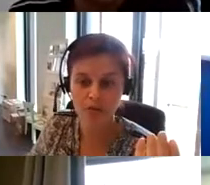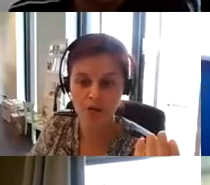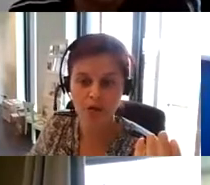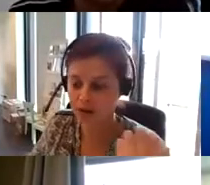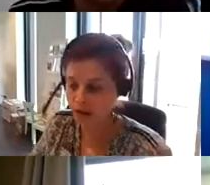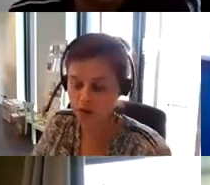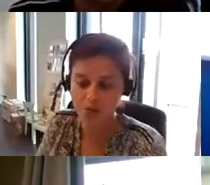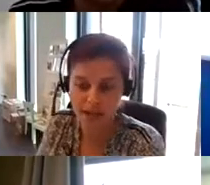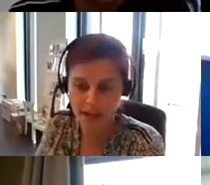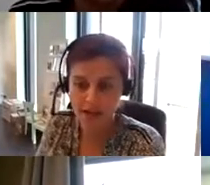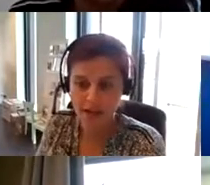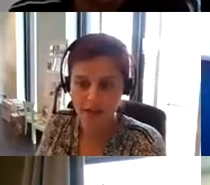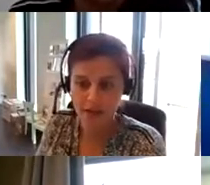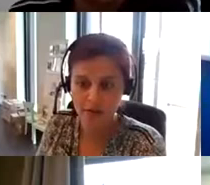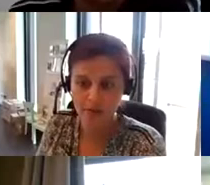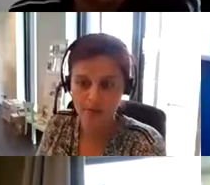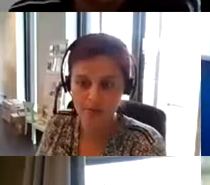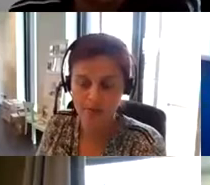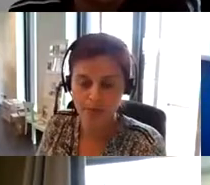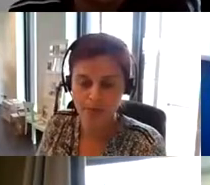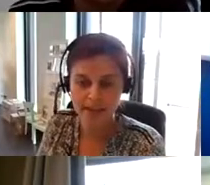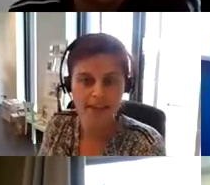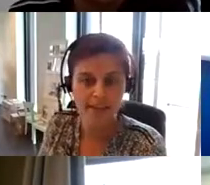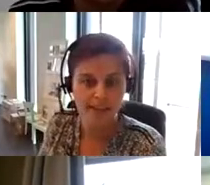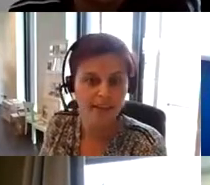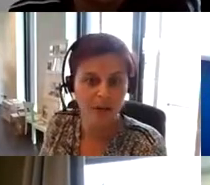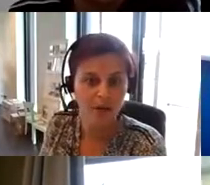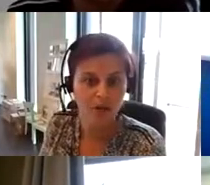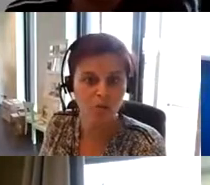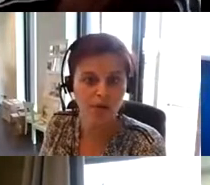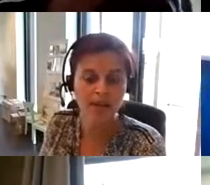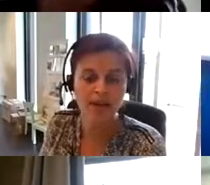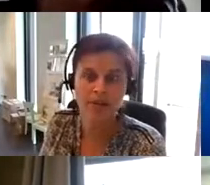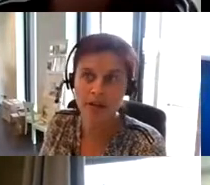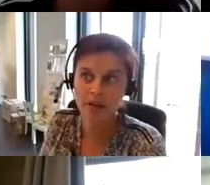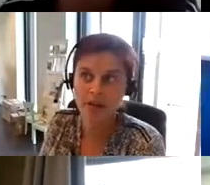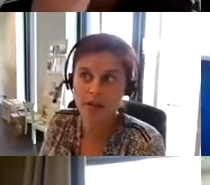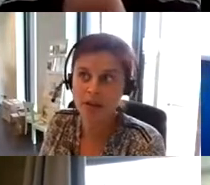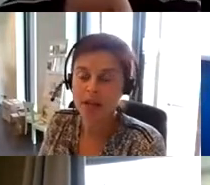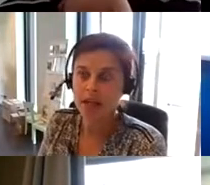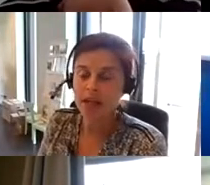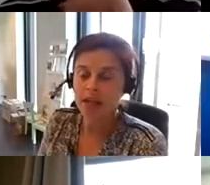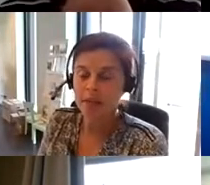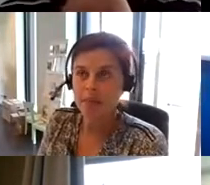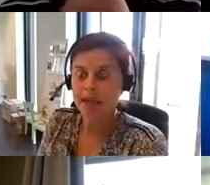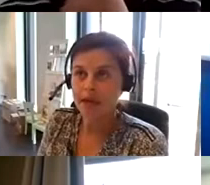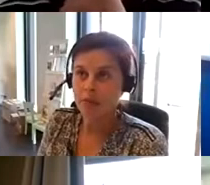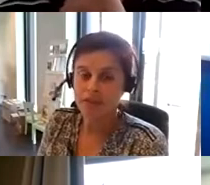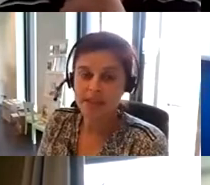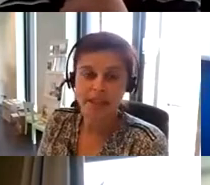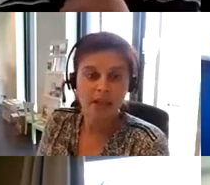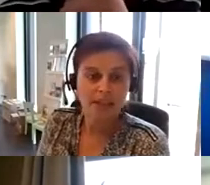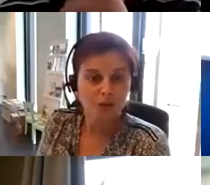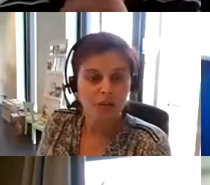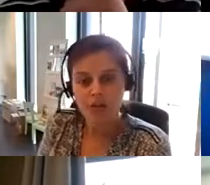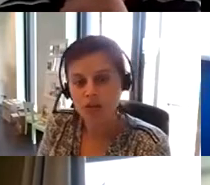komen. We houden wel heel goed bij welke kinderen er allemaal komen die week. En vanaf dat we merken dat we